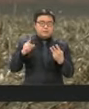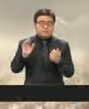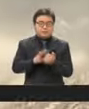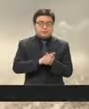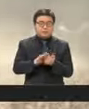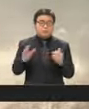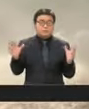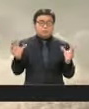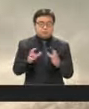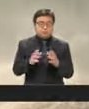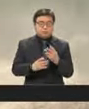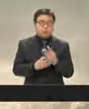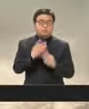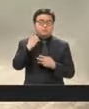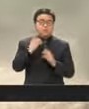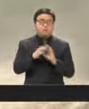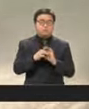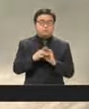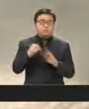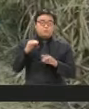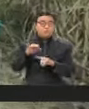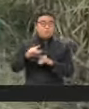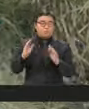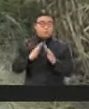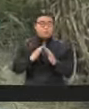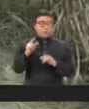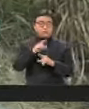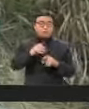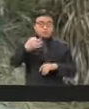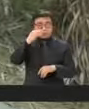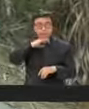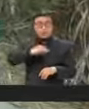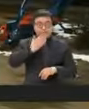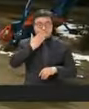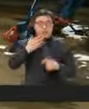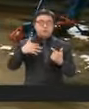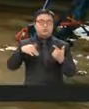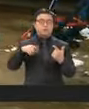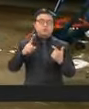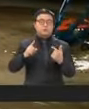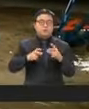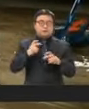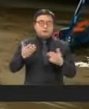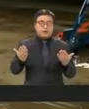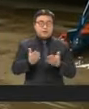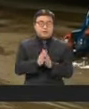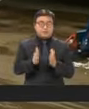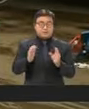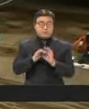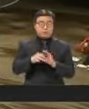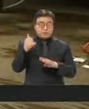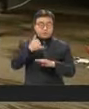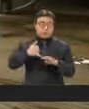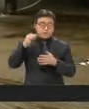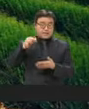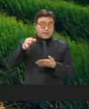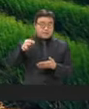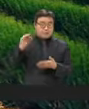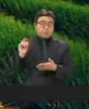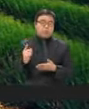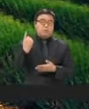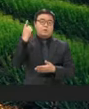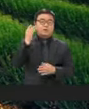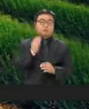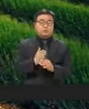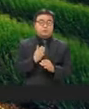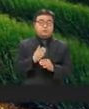융합해 농가에 높은 부가가치를 가져다주는 6차 산업이 추진되면서 농업의 가치는 더욱더 높아지고 있습니다.